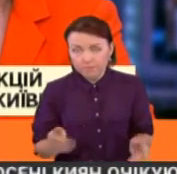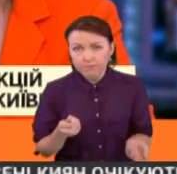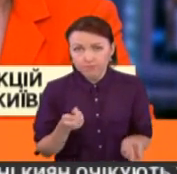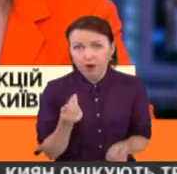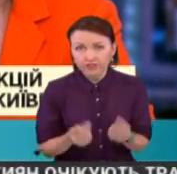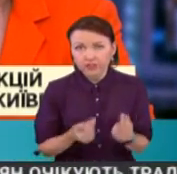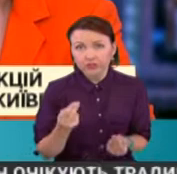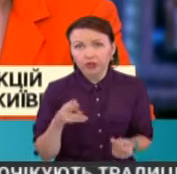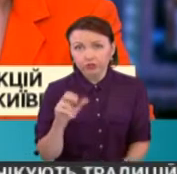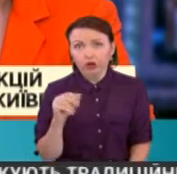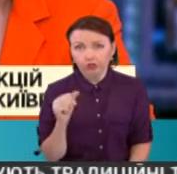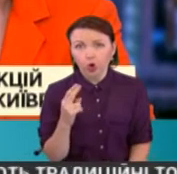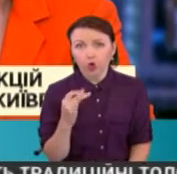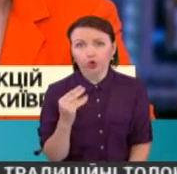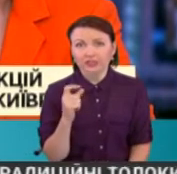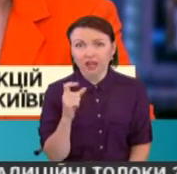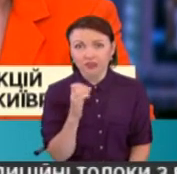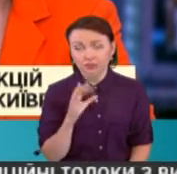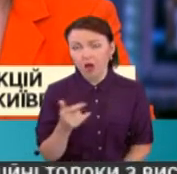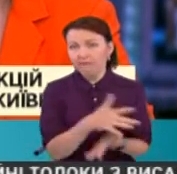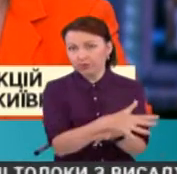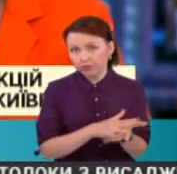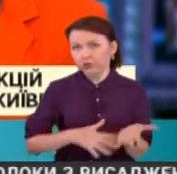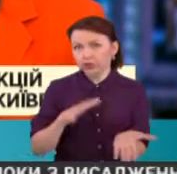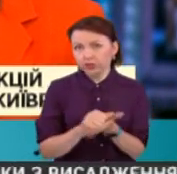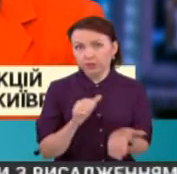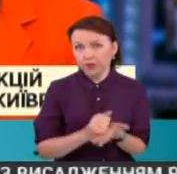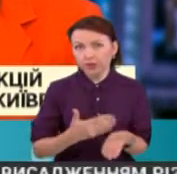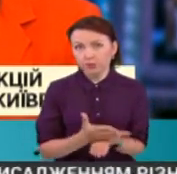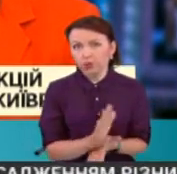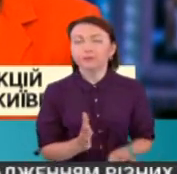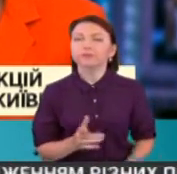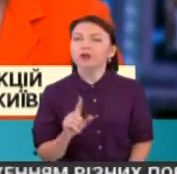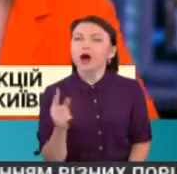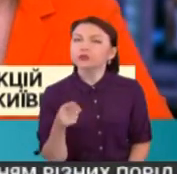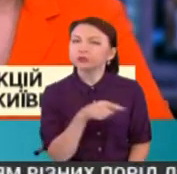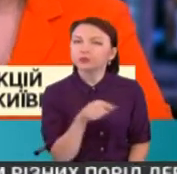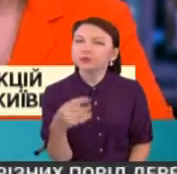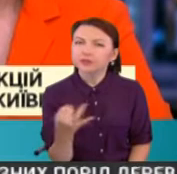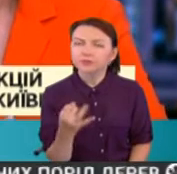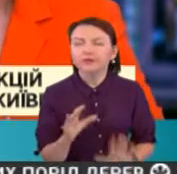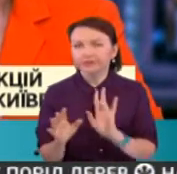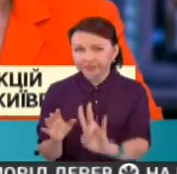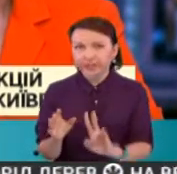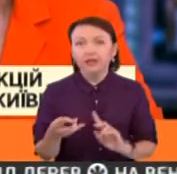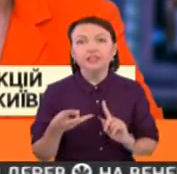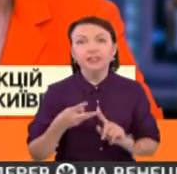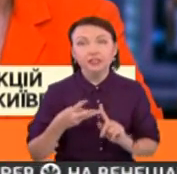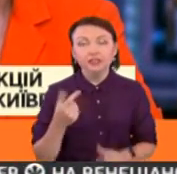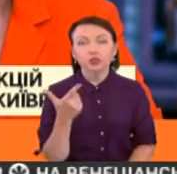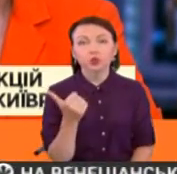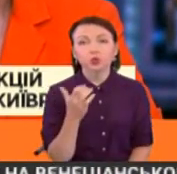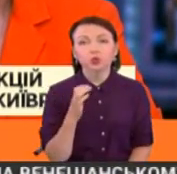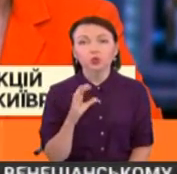Однак він все ще продовжує займатися політикою. Чому їм це політикою? Так цікаво? І третій персонаж – це пан